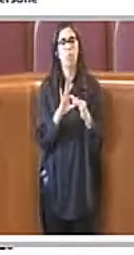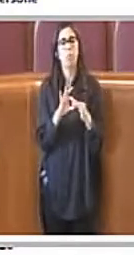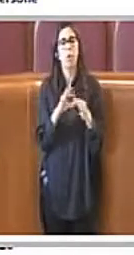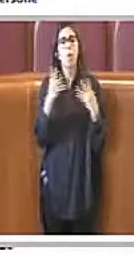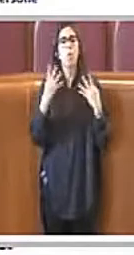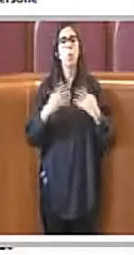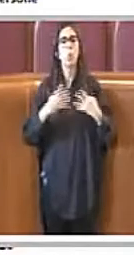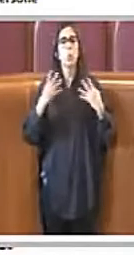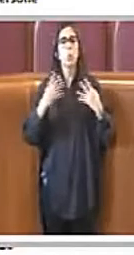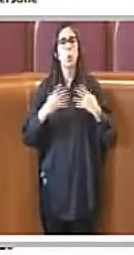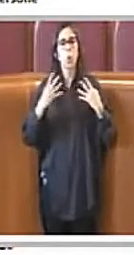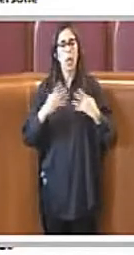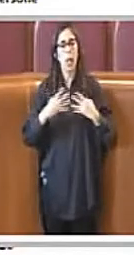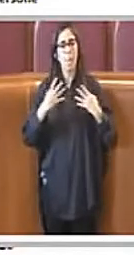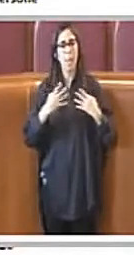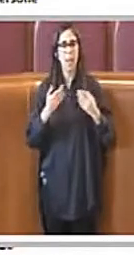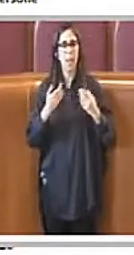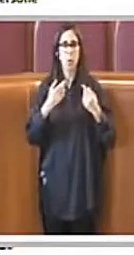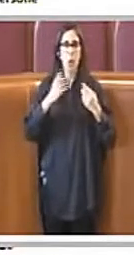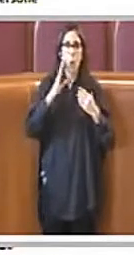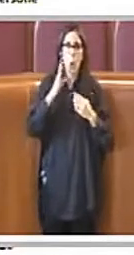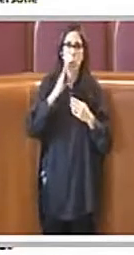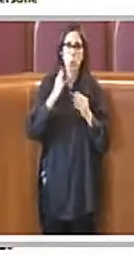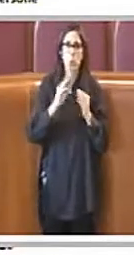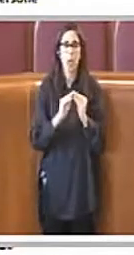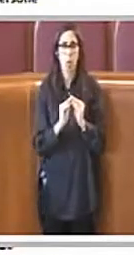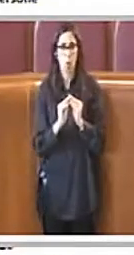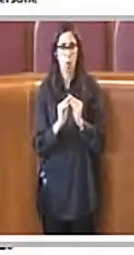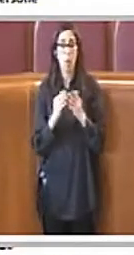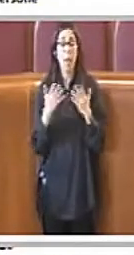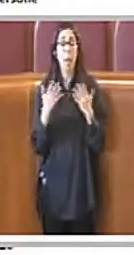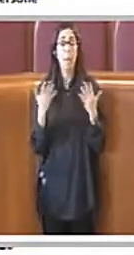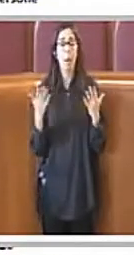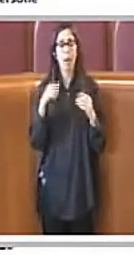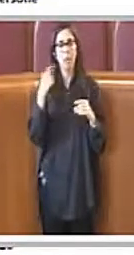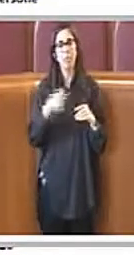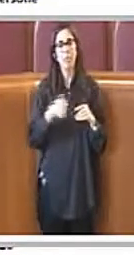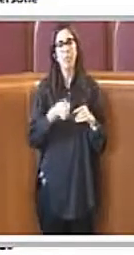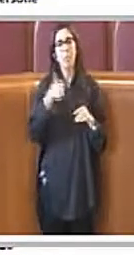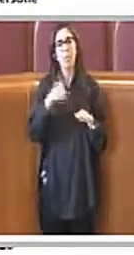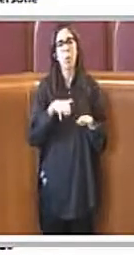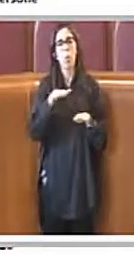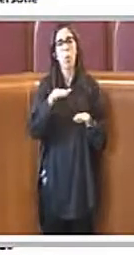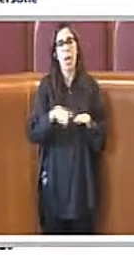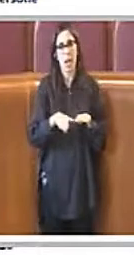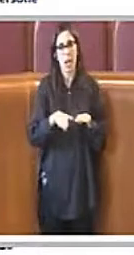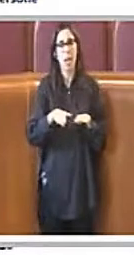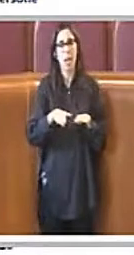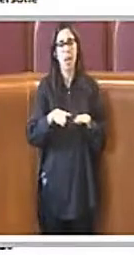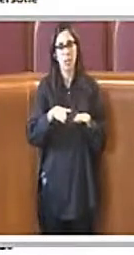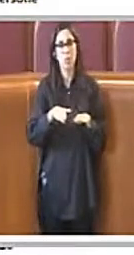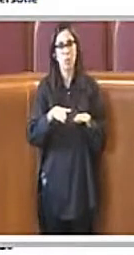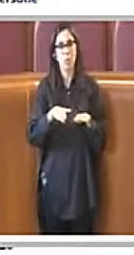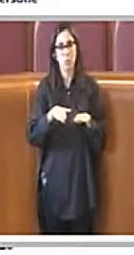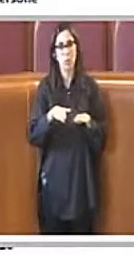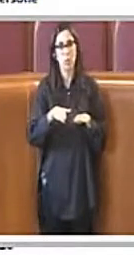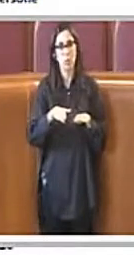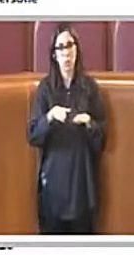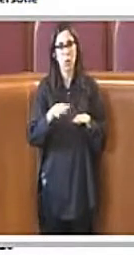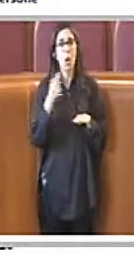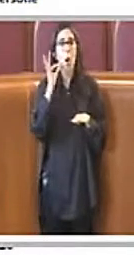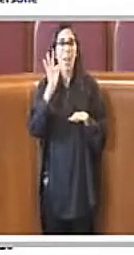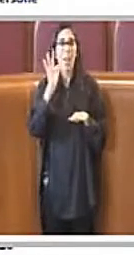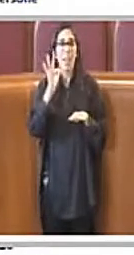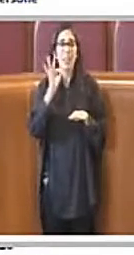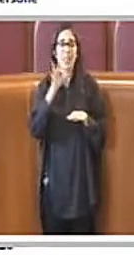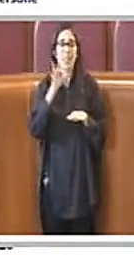funzionamento delle consulte. Però questo, diciamo, è il primo passo che noi possiamo fare per riuscire a riprendere un settore